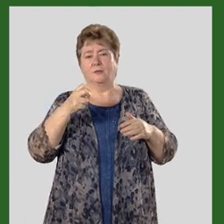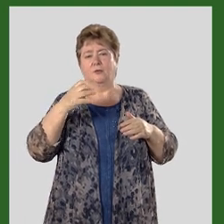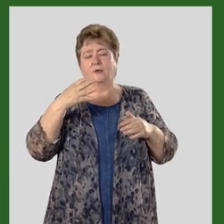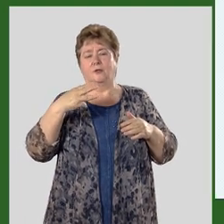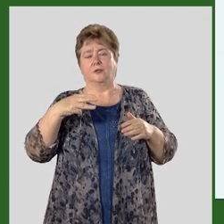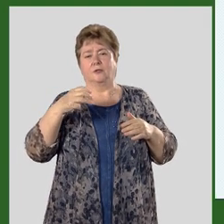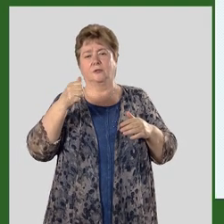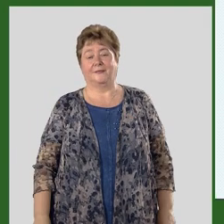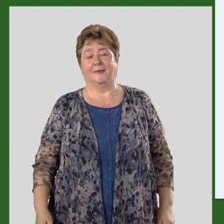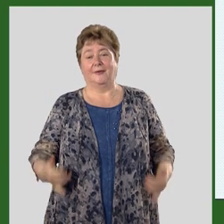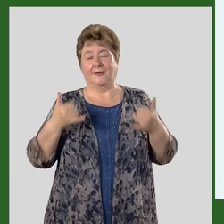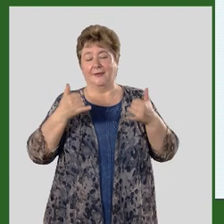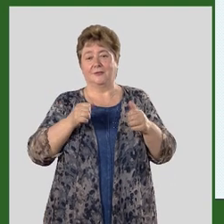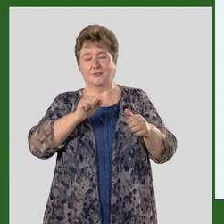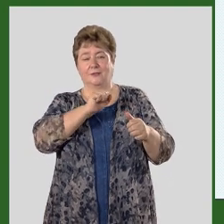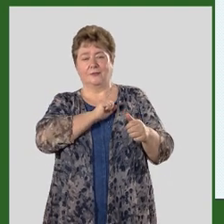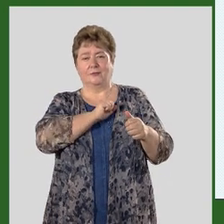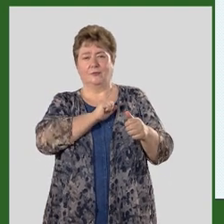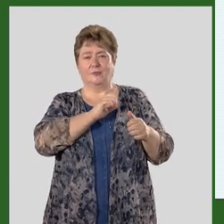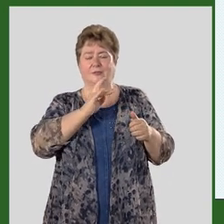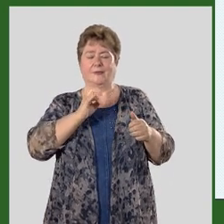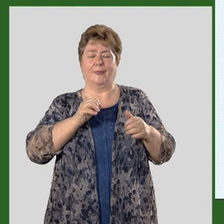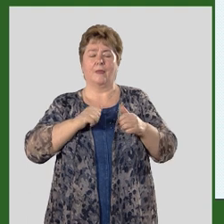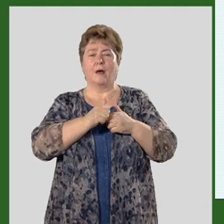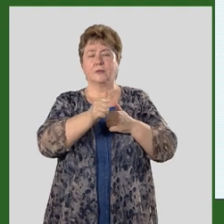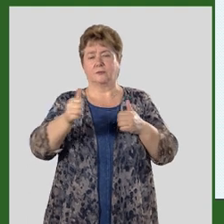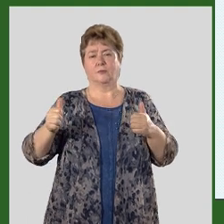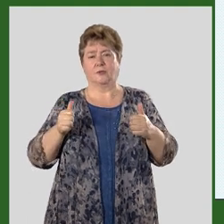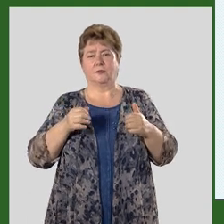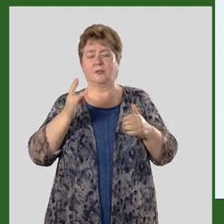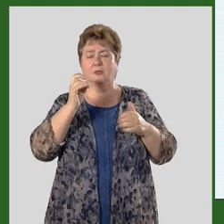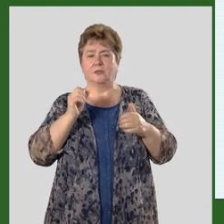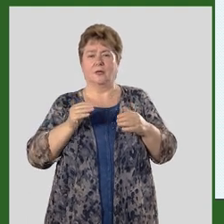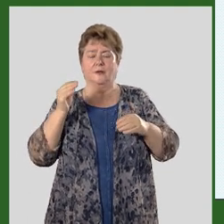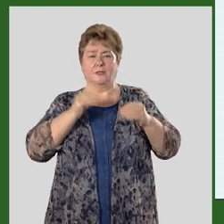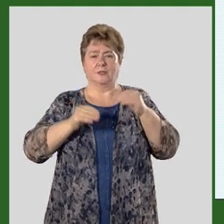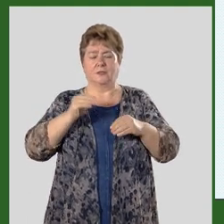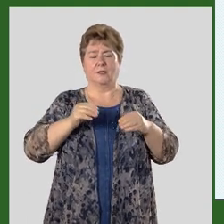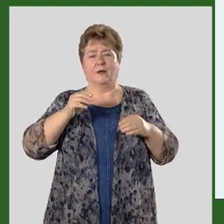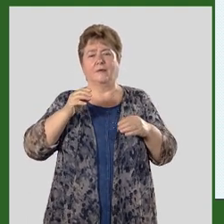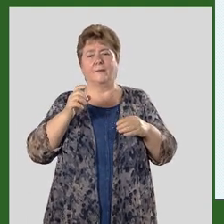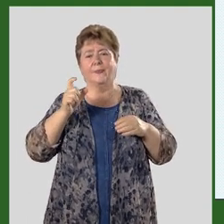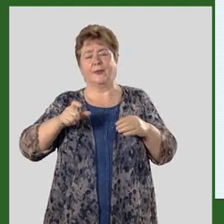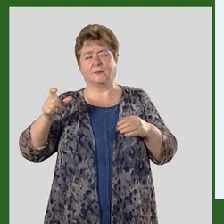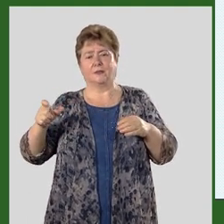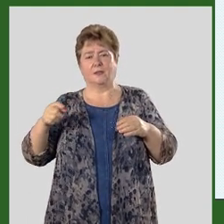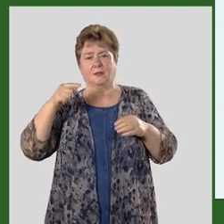8 851 936 человек. А теперь остановимся на особенностях национального состава населения Кыргызстана.